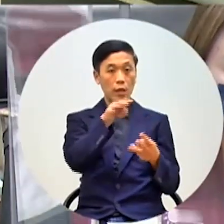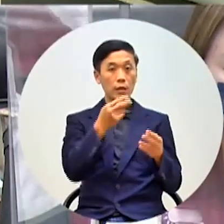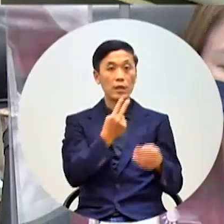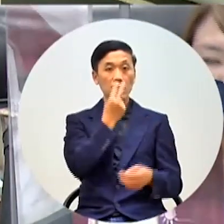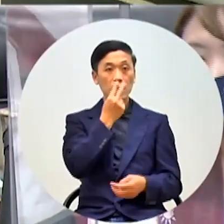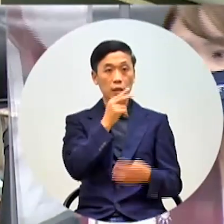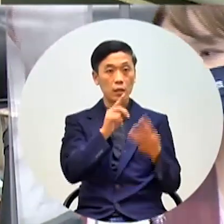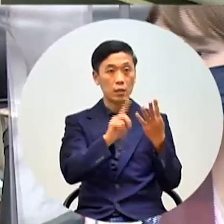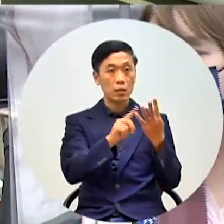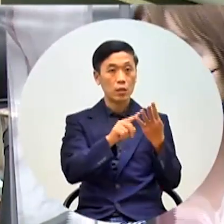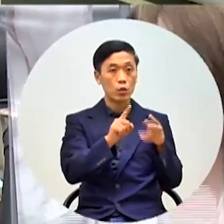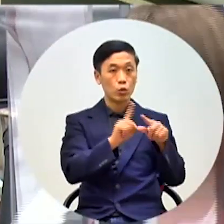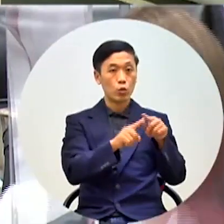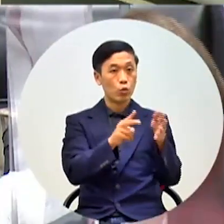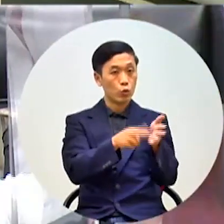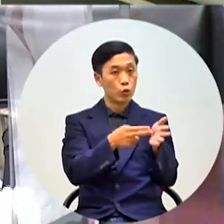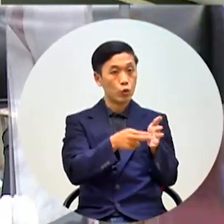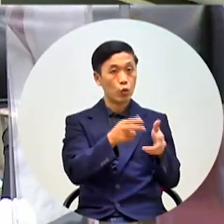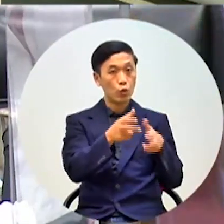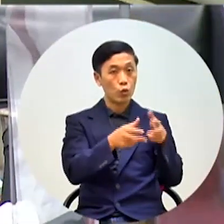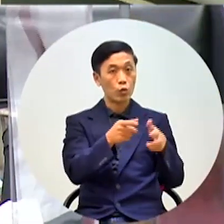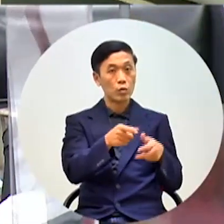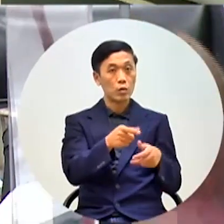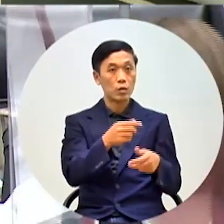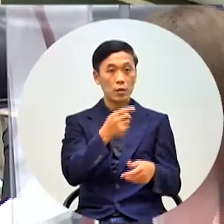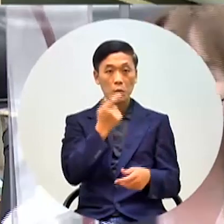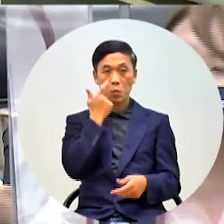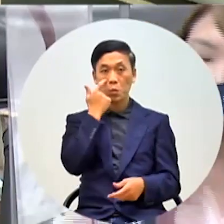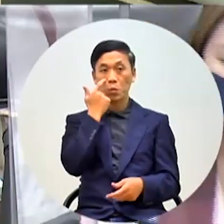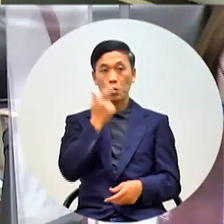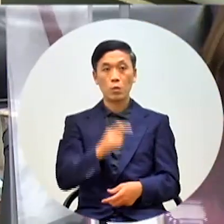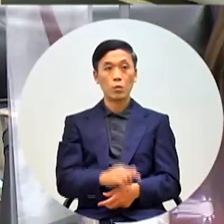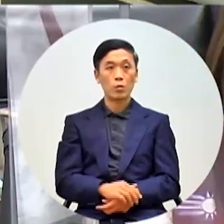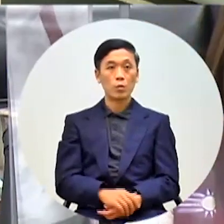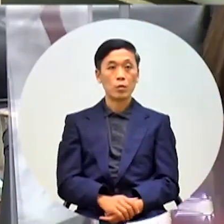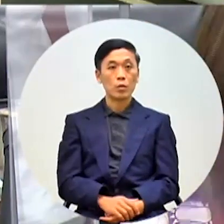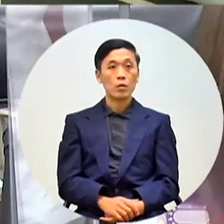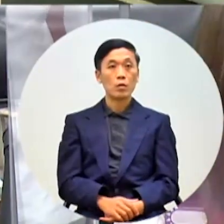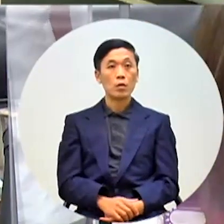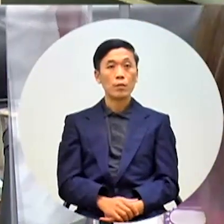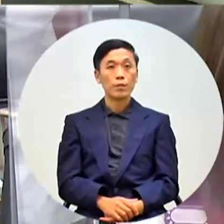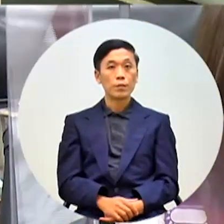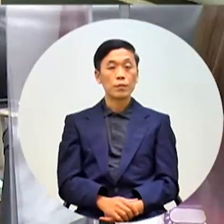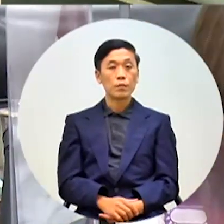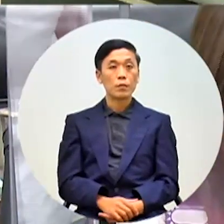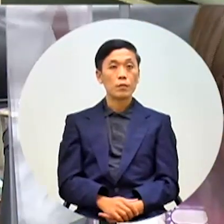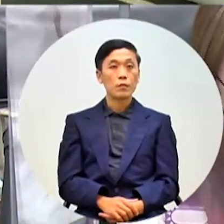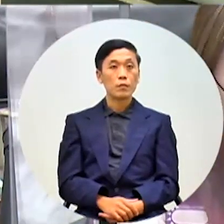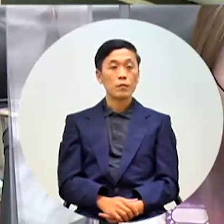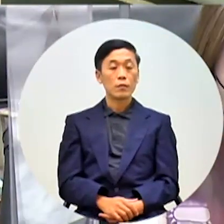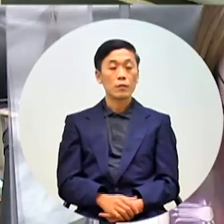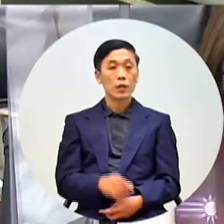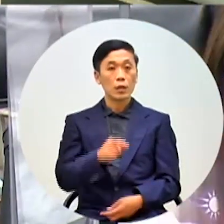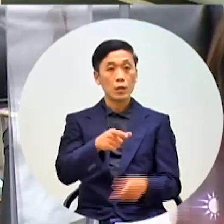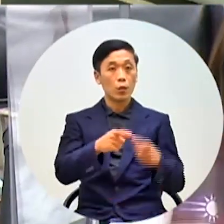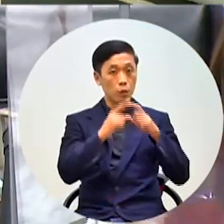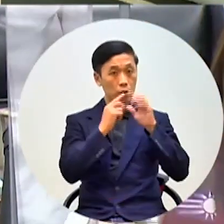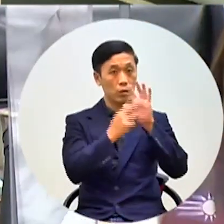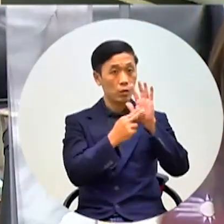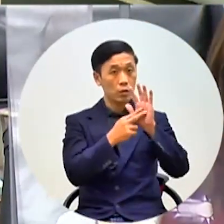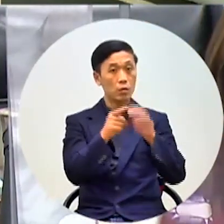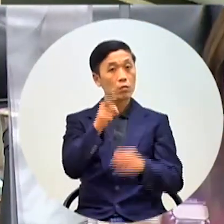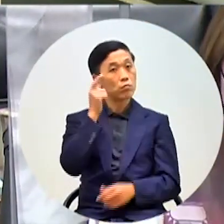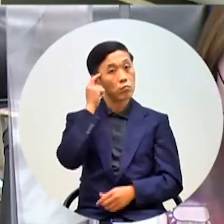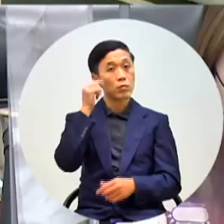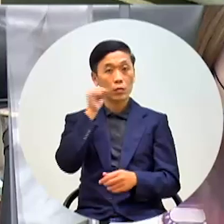搁包括中油，这无过分啊，其实。所以啊、哦，你回答一下，你觉得